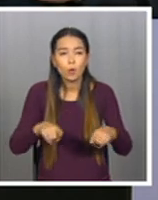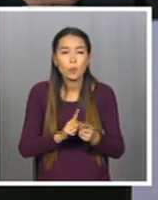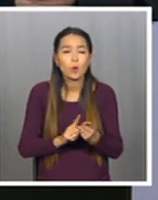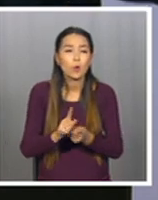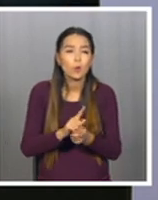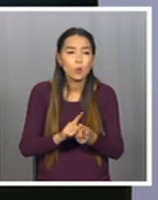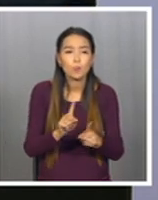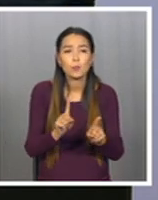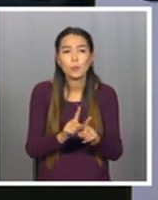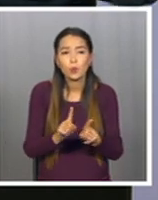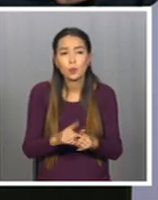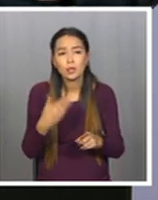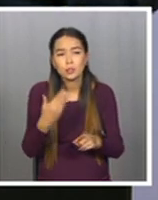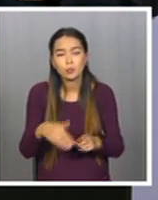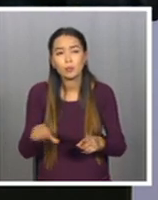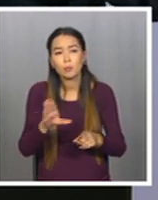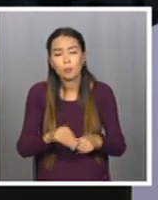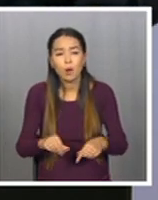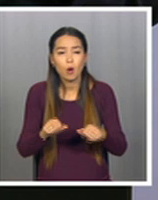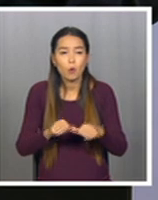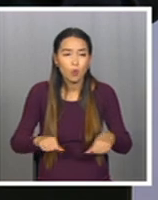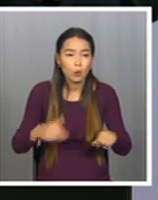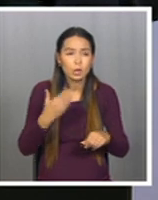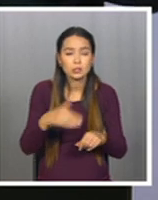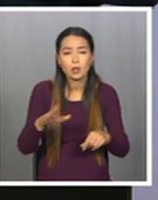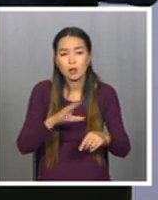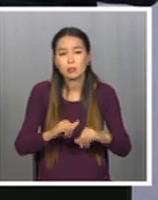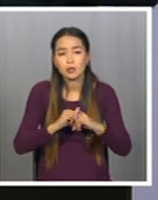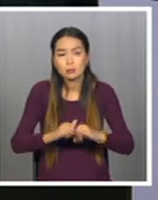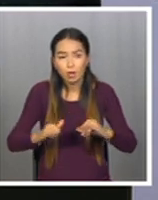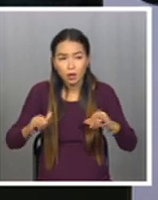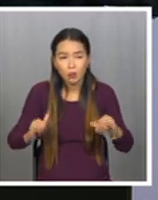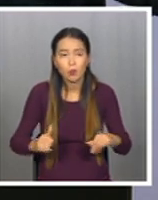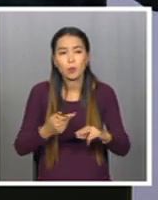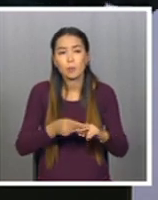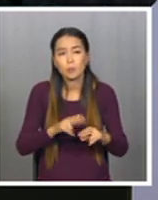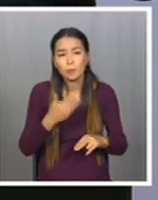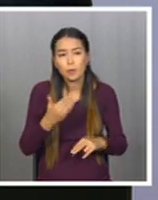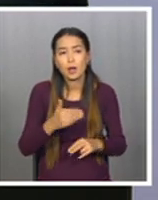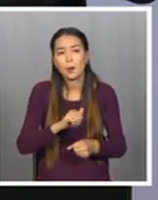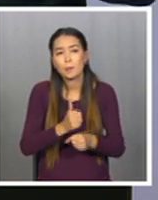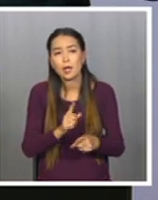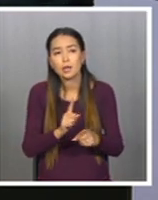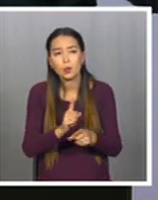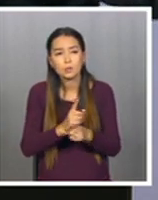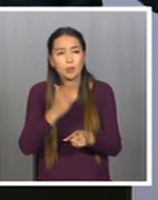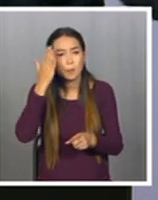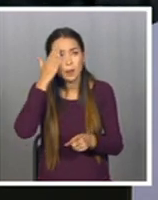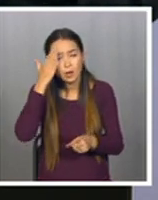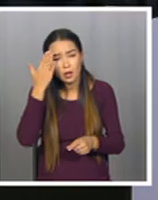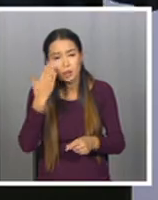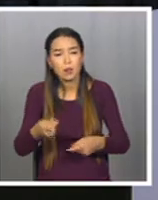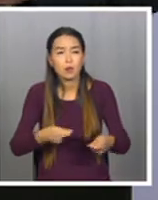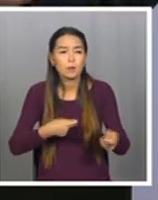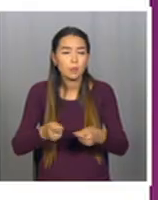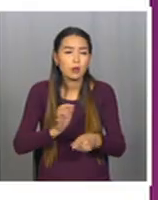бейімделмеу және оқшаулану саясатын ұстануымен, сонымен қоса бәсекеге қабілетті тауарларды шығара